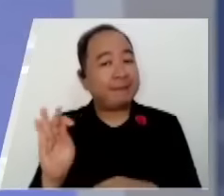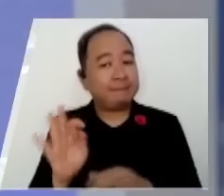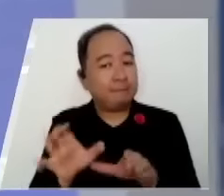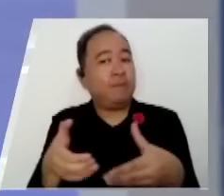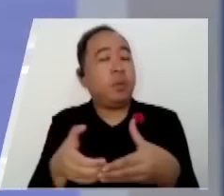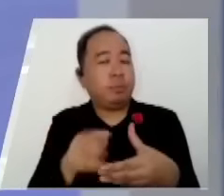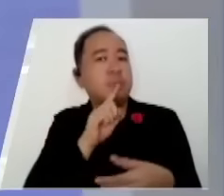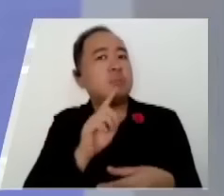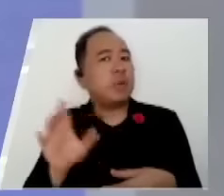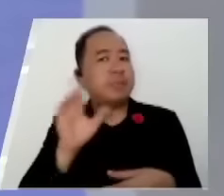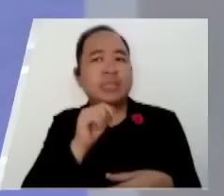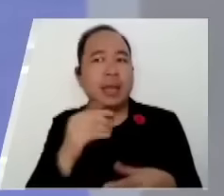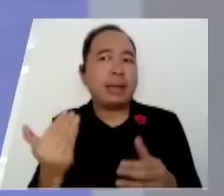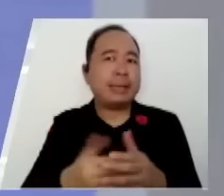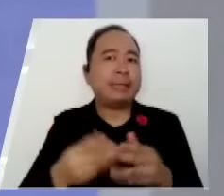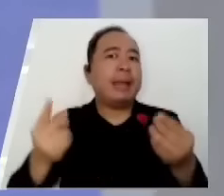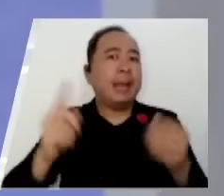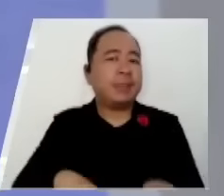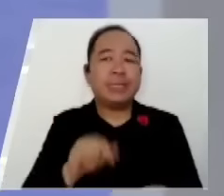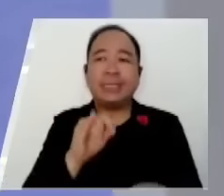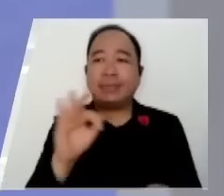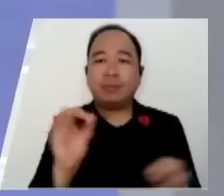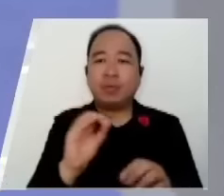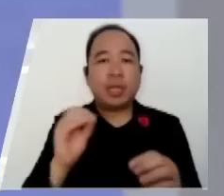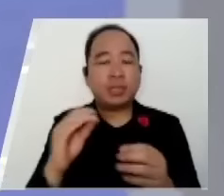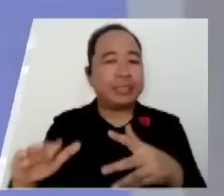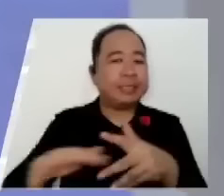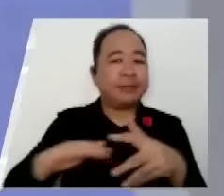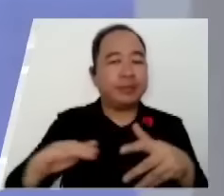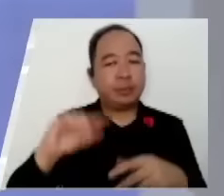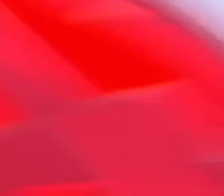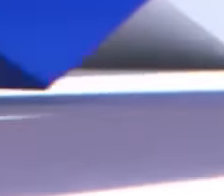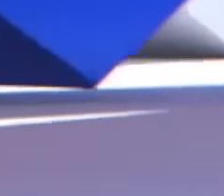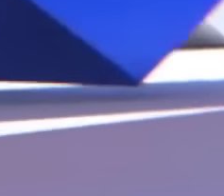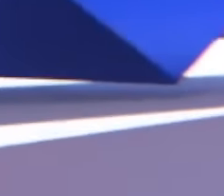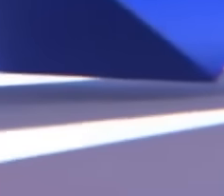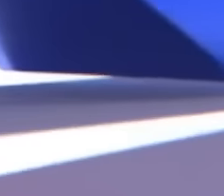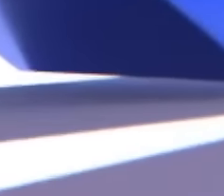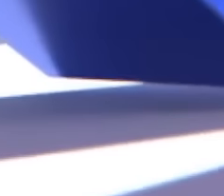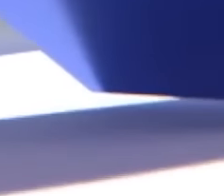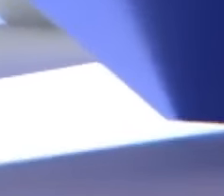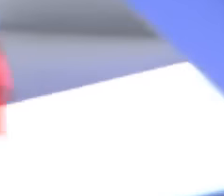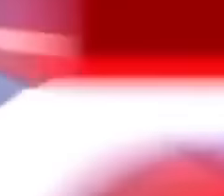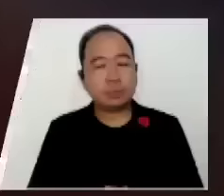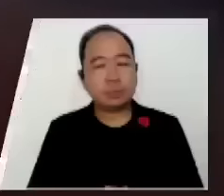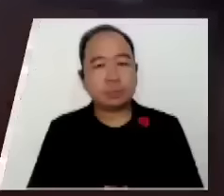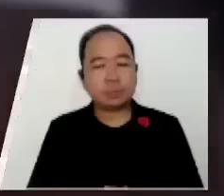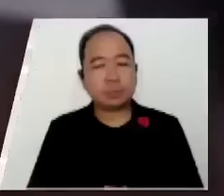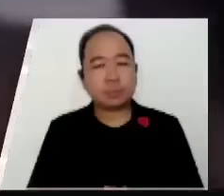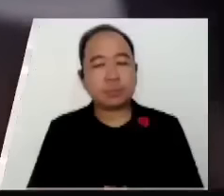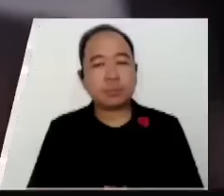insidente na walang presensya ng gobyerno. Nakatutok si Chino Gasto.